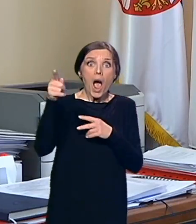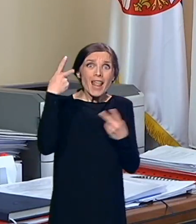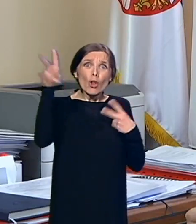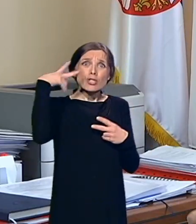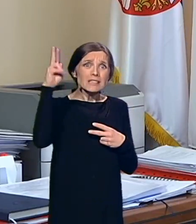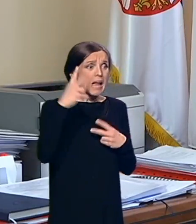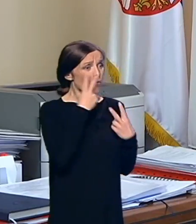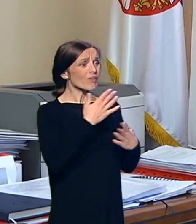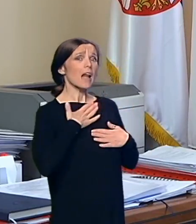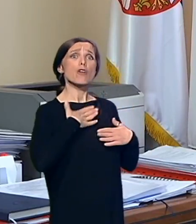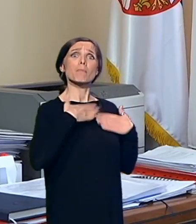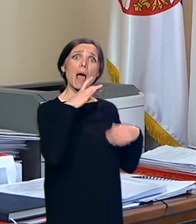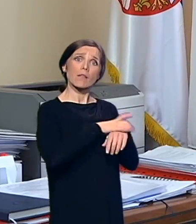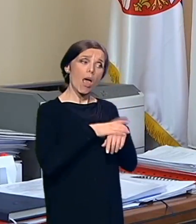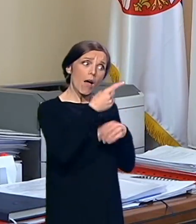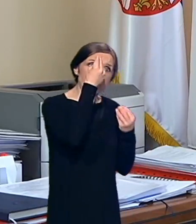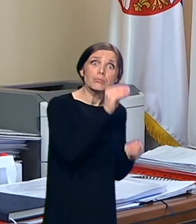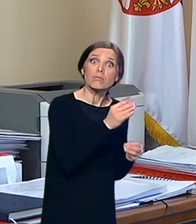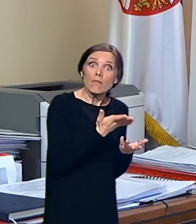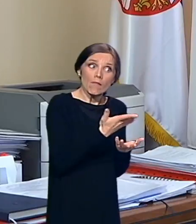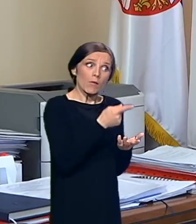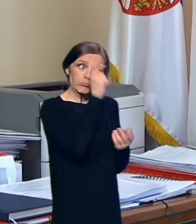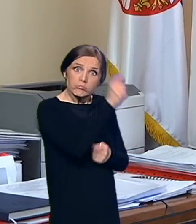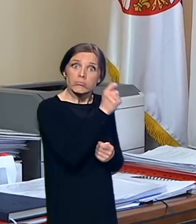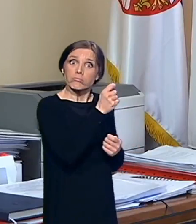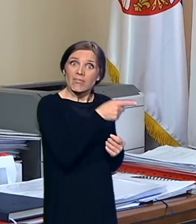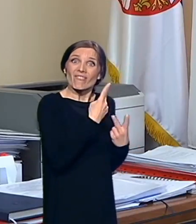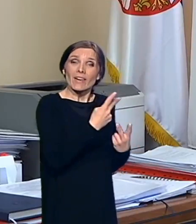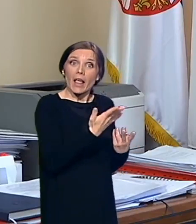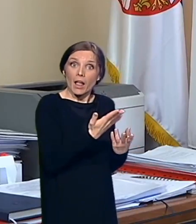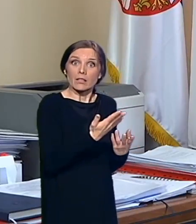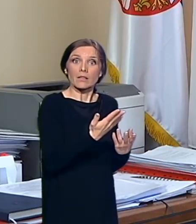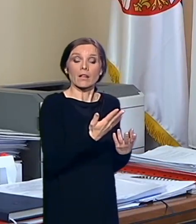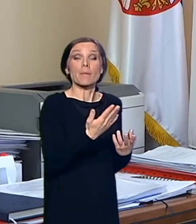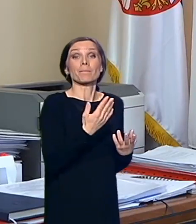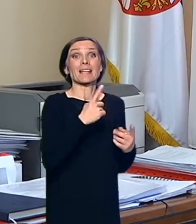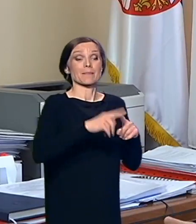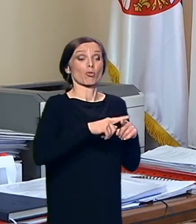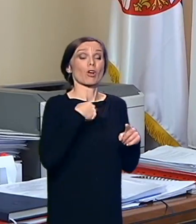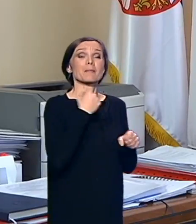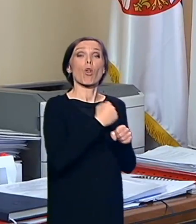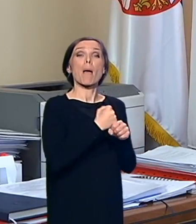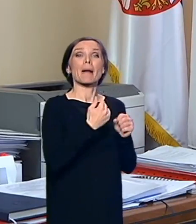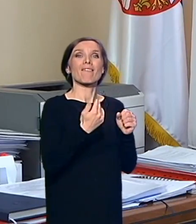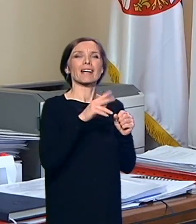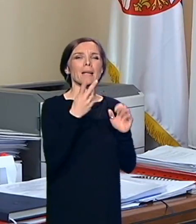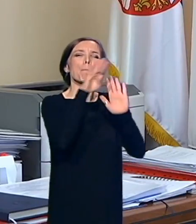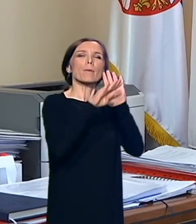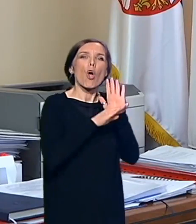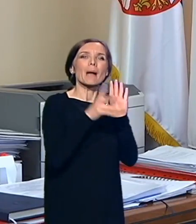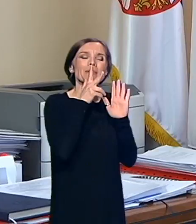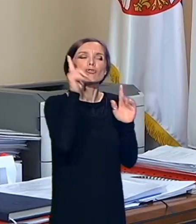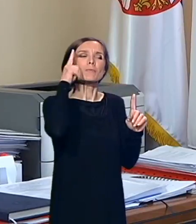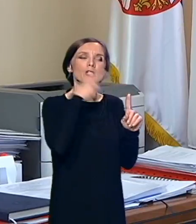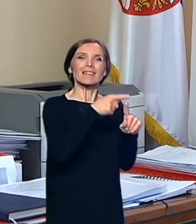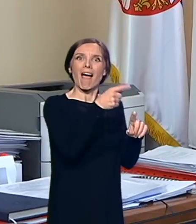inostranstvu i po tom pitanju uradili smo nekoliko značajnih programa, a to je prevashodno. Vratili smo volonterske